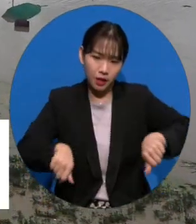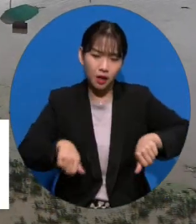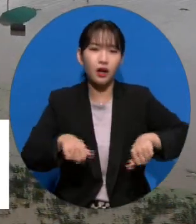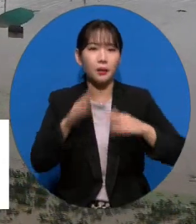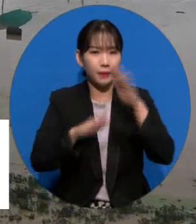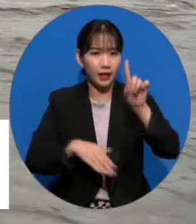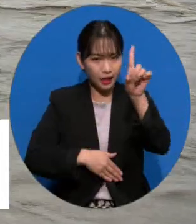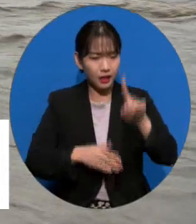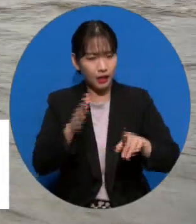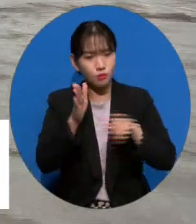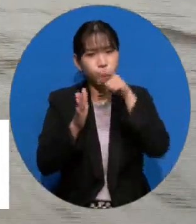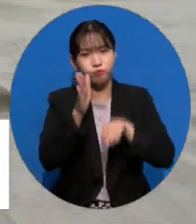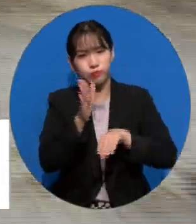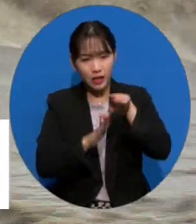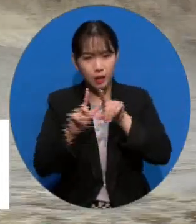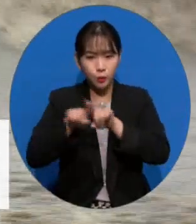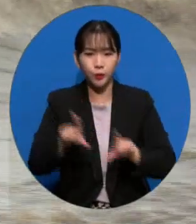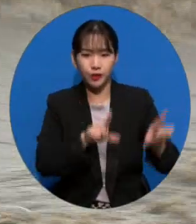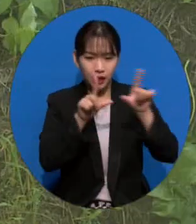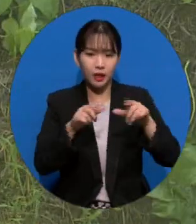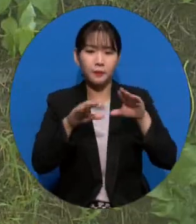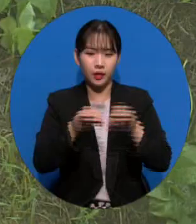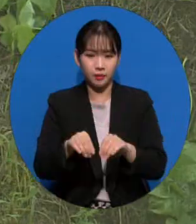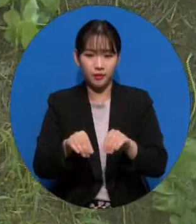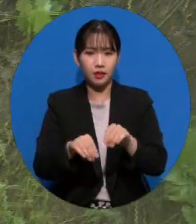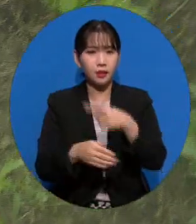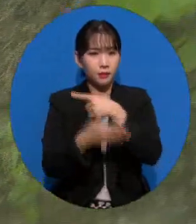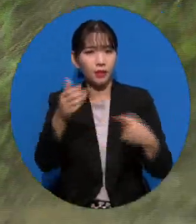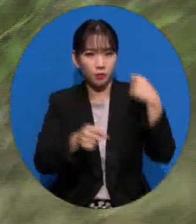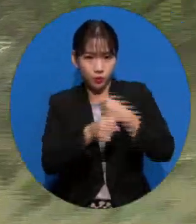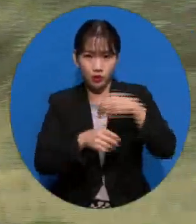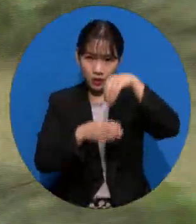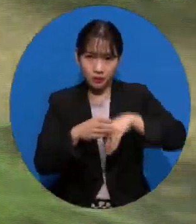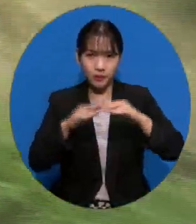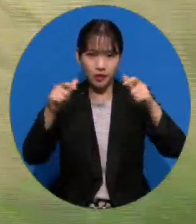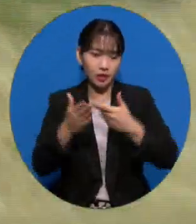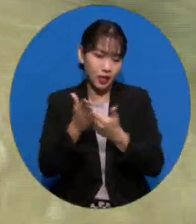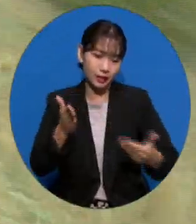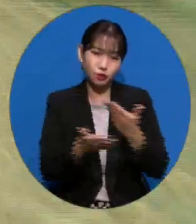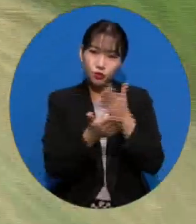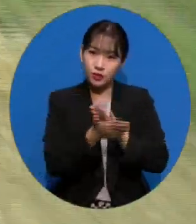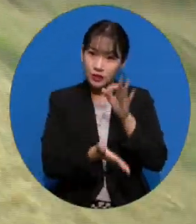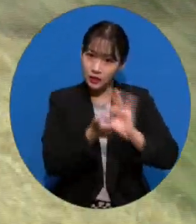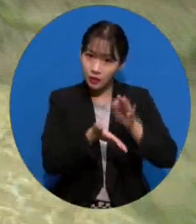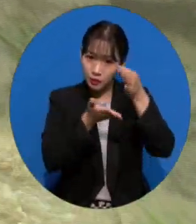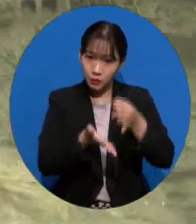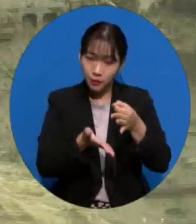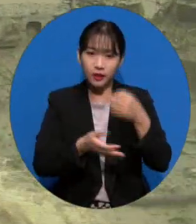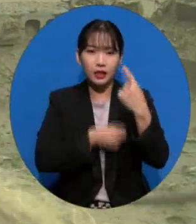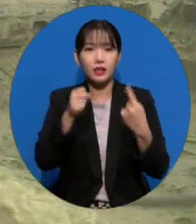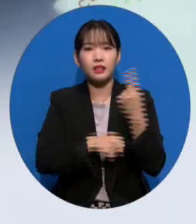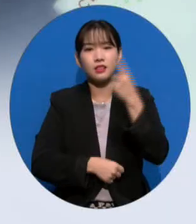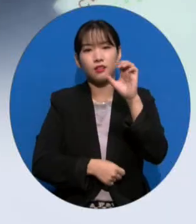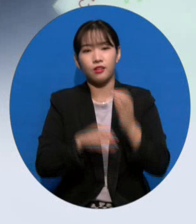물에 잠겼고 일상은 마비됐습니다. 이 같은 재해 복구를 포함해 도내 하천 정비에 쓰이는 예산은 해마다 천억